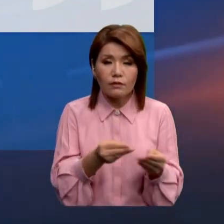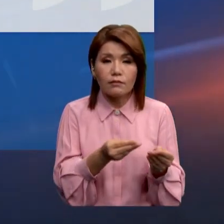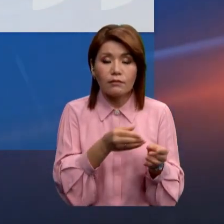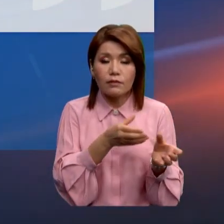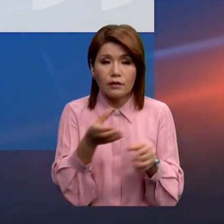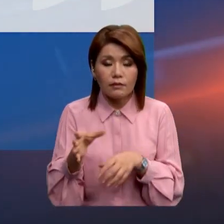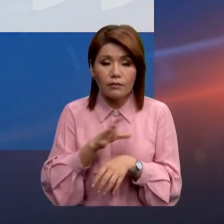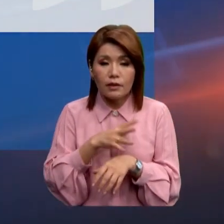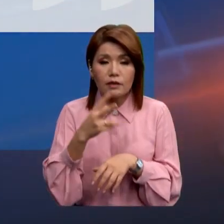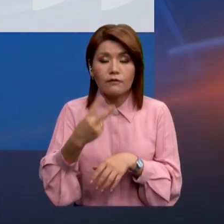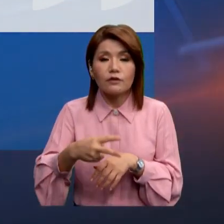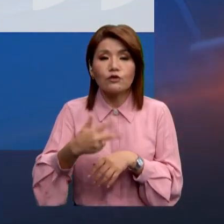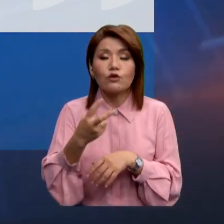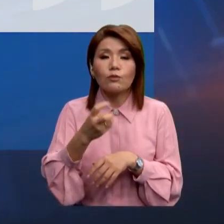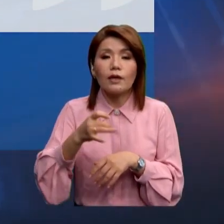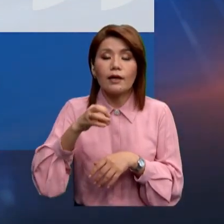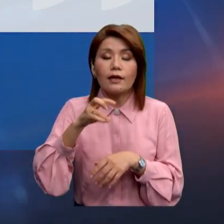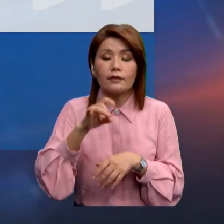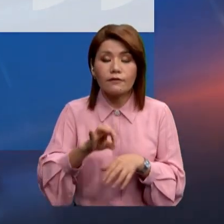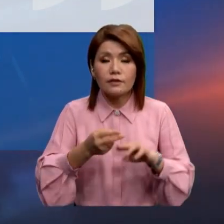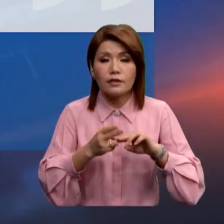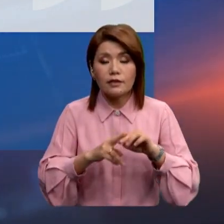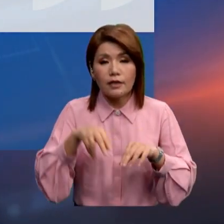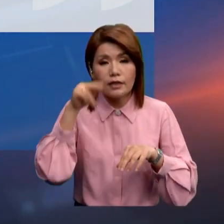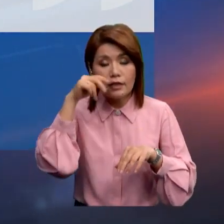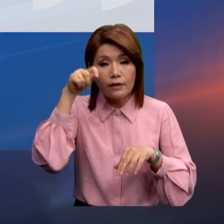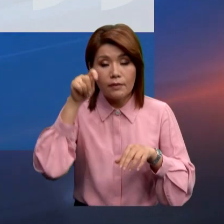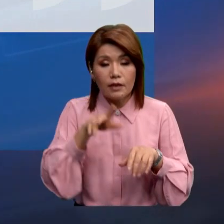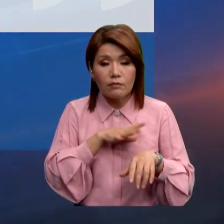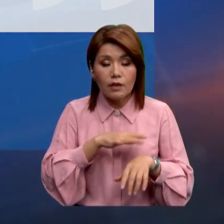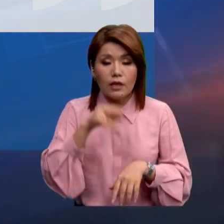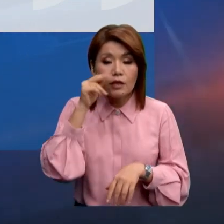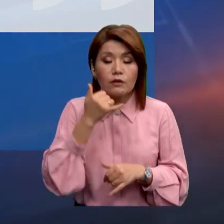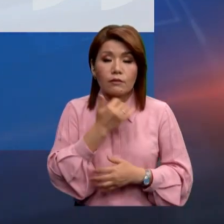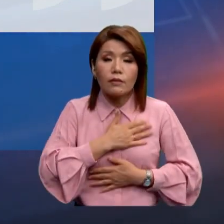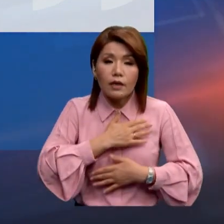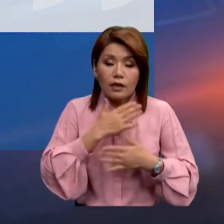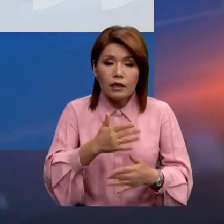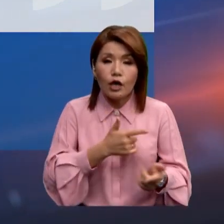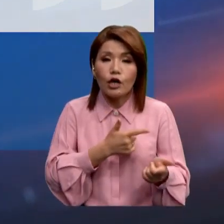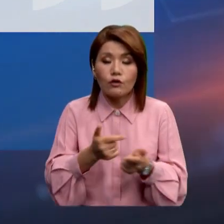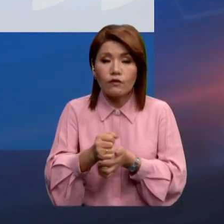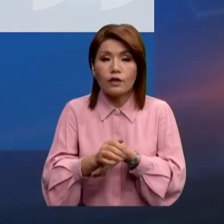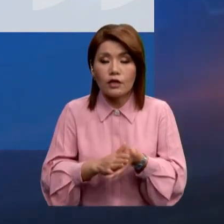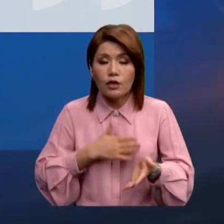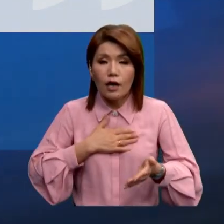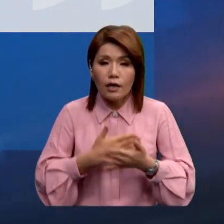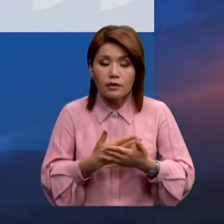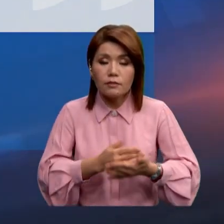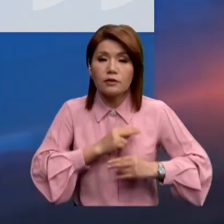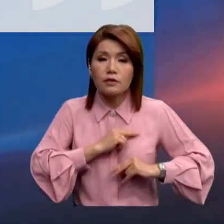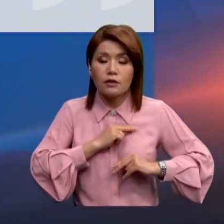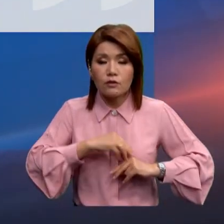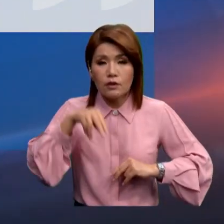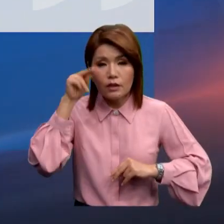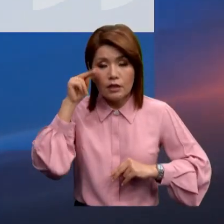более 23 миллиардов долларов инвестиций привлечены из Китая. Мы благодарны китайскому правительству и готовы к дальнейшему активному сотрудничеству с